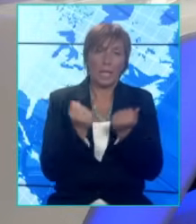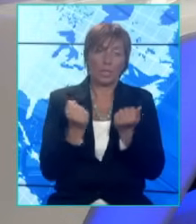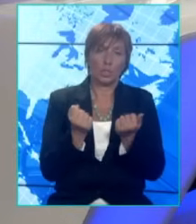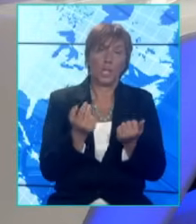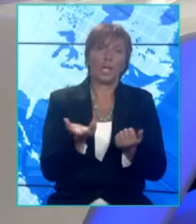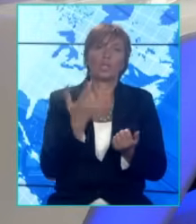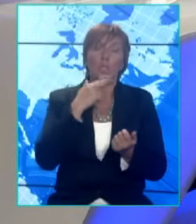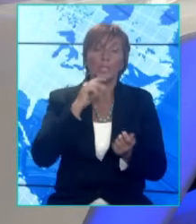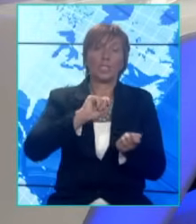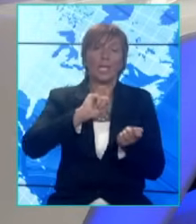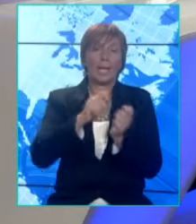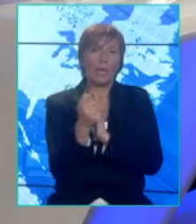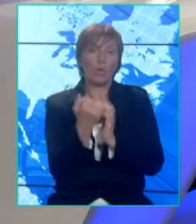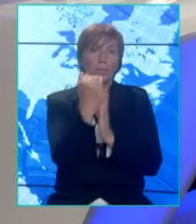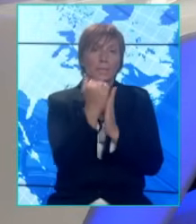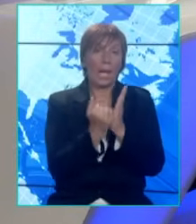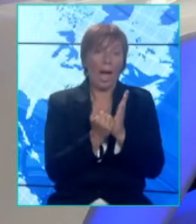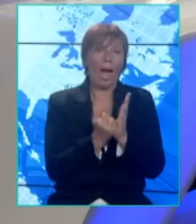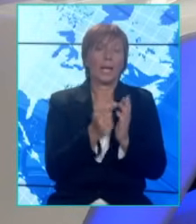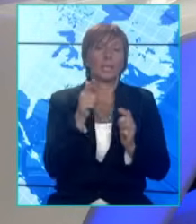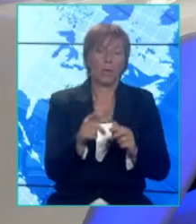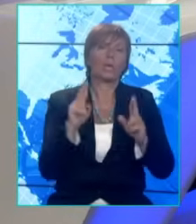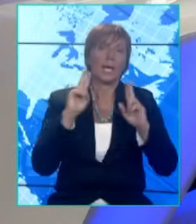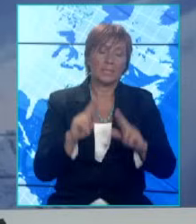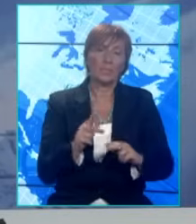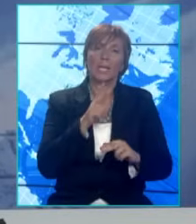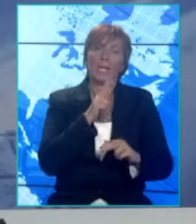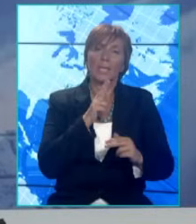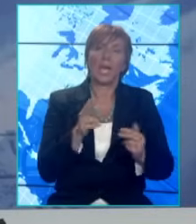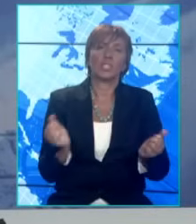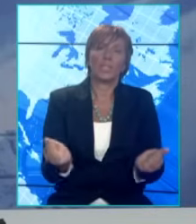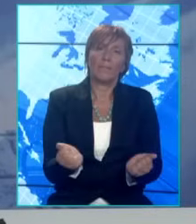Što se tiče reformske agende, ona uistinu traži